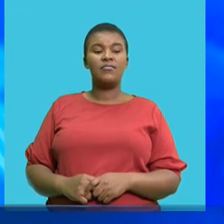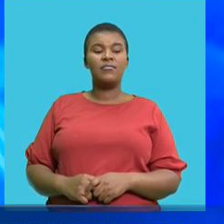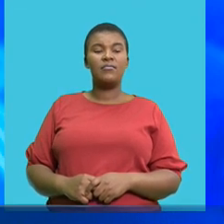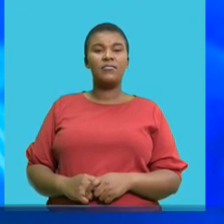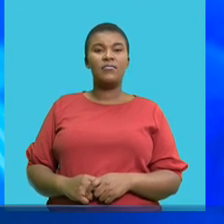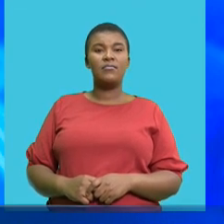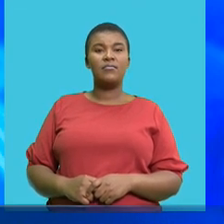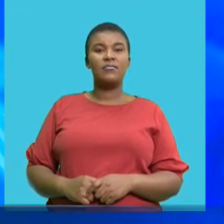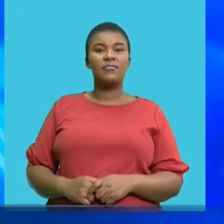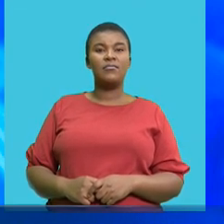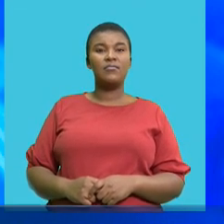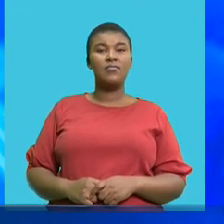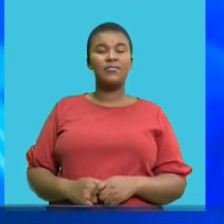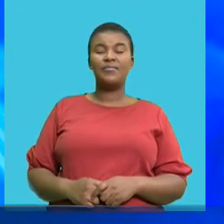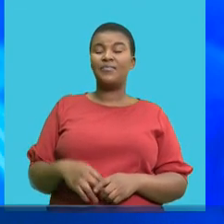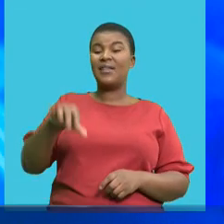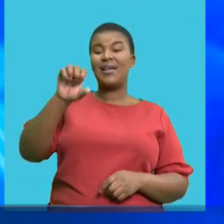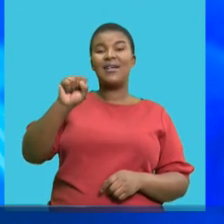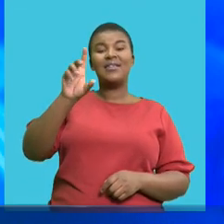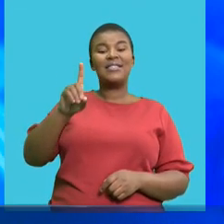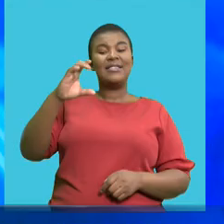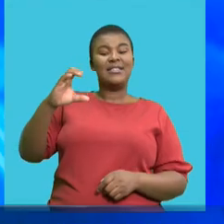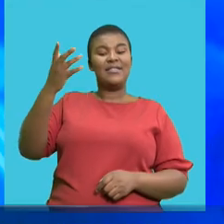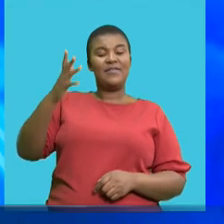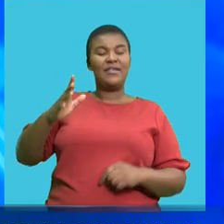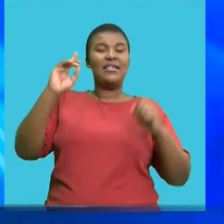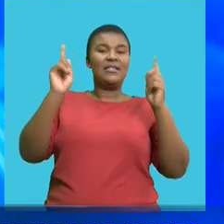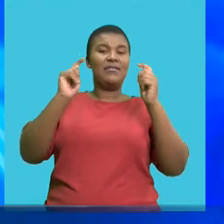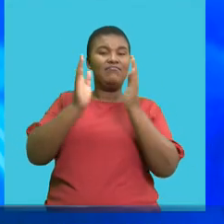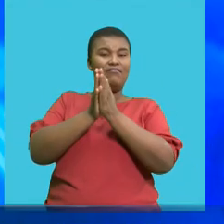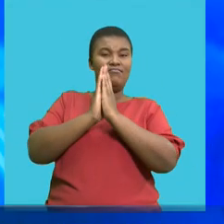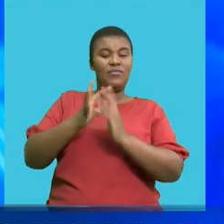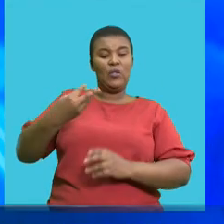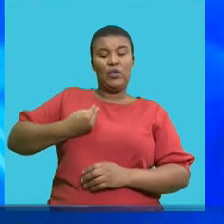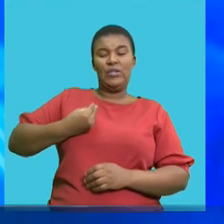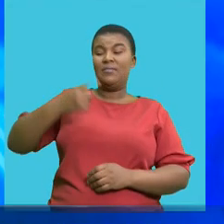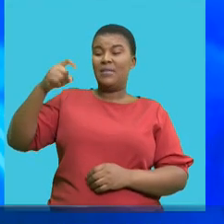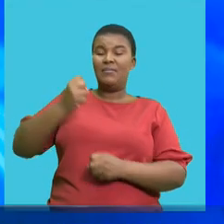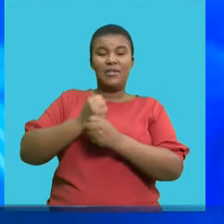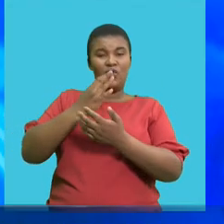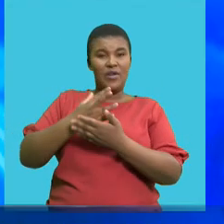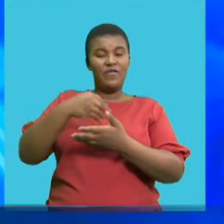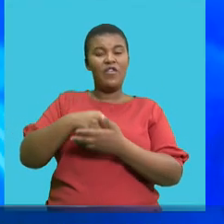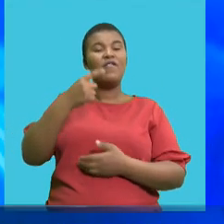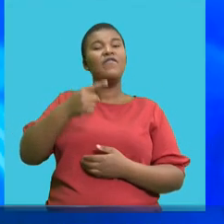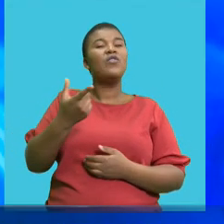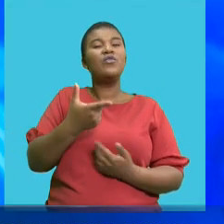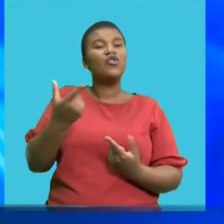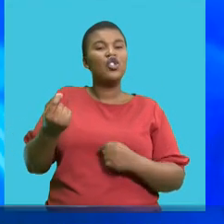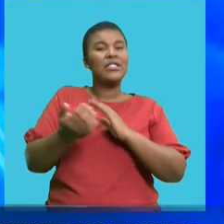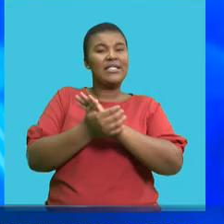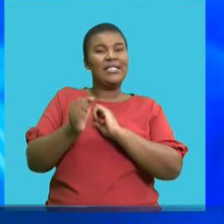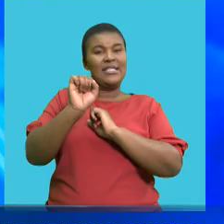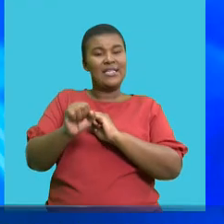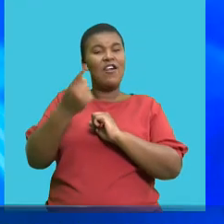IQumrhu loPhuhliso lweZakhono, i-Sdc, libongoza ulutsha ukuba lube yinxalenye yeenkqubo zalo zophuhliso lweZakhono,